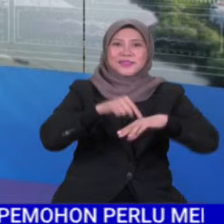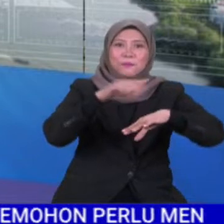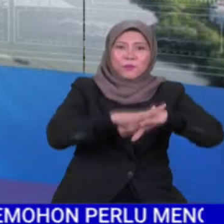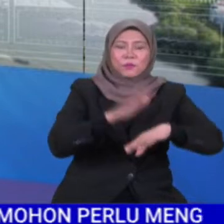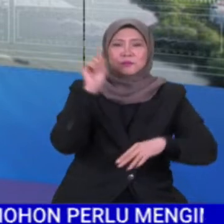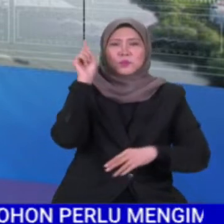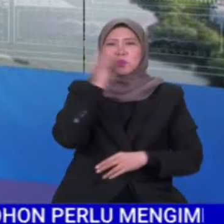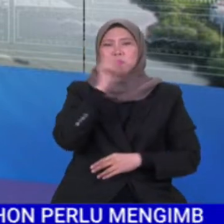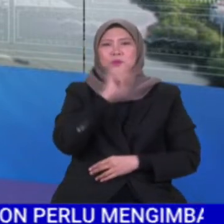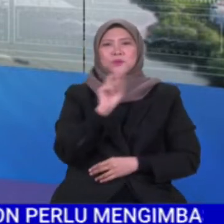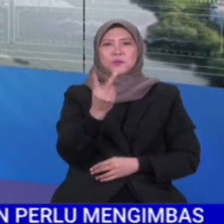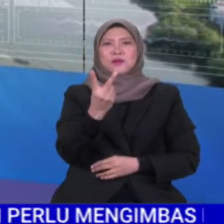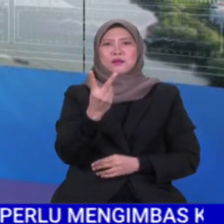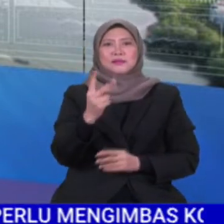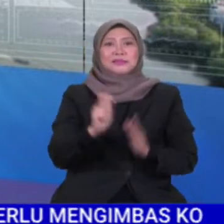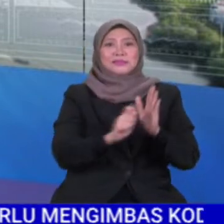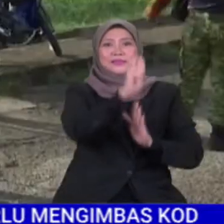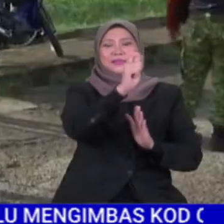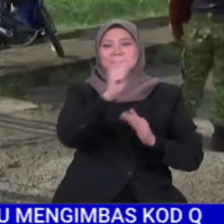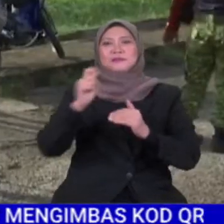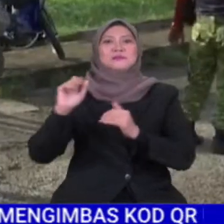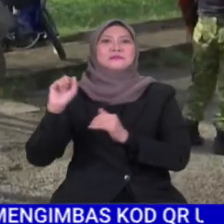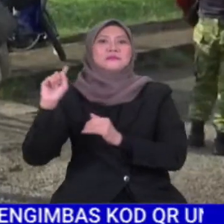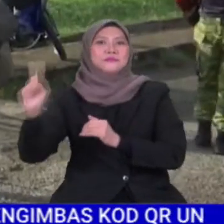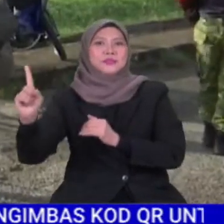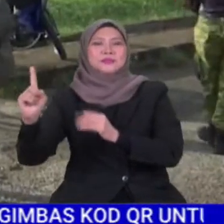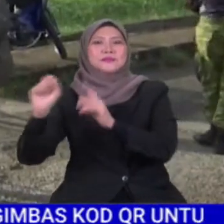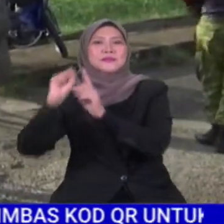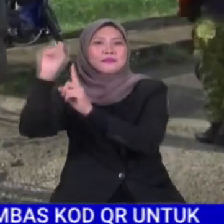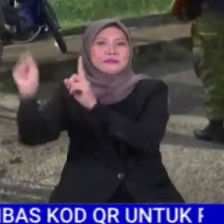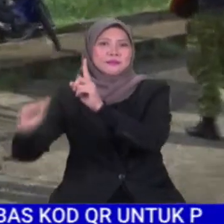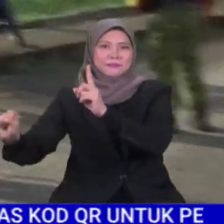kedua tertinggi selepas Sandakan.